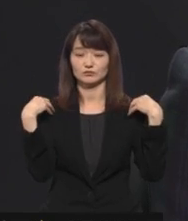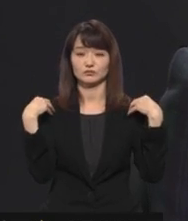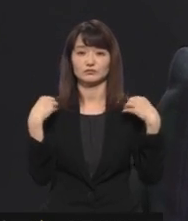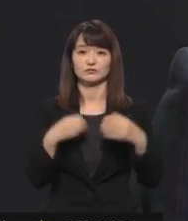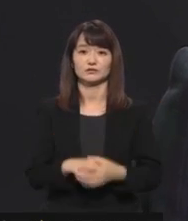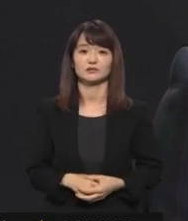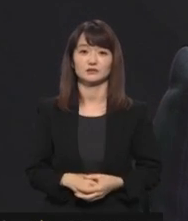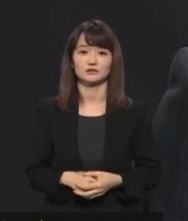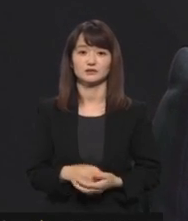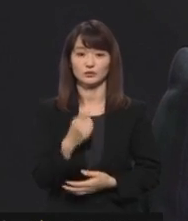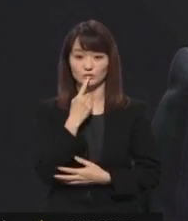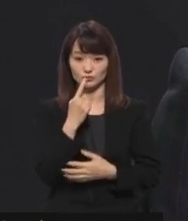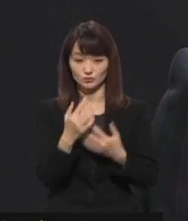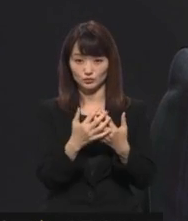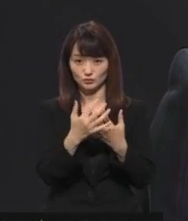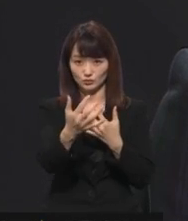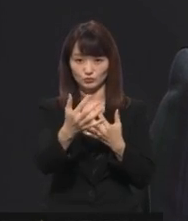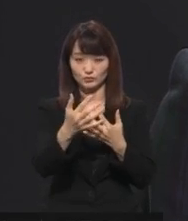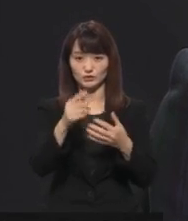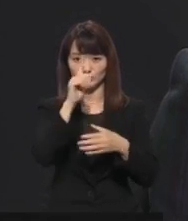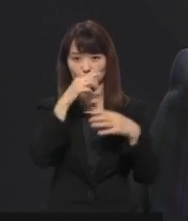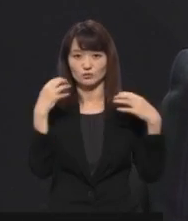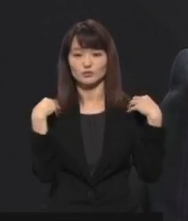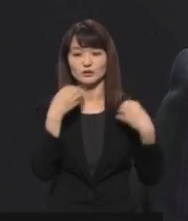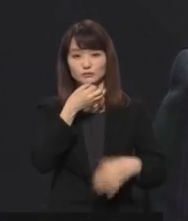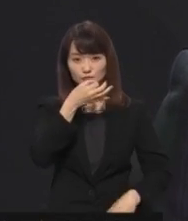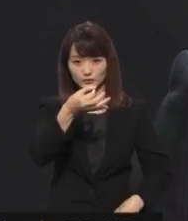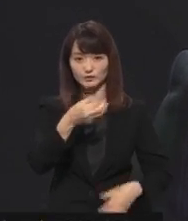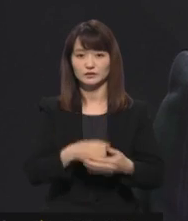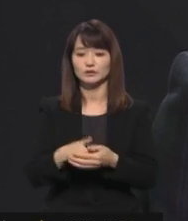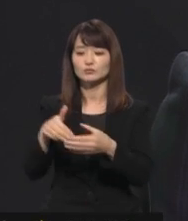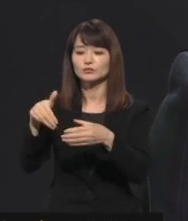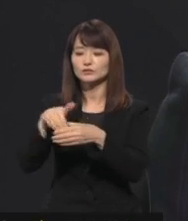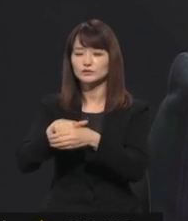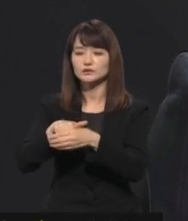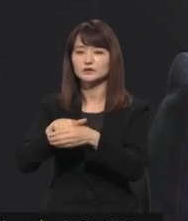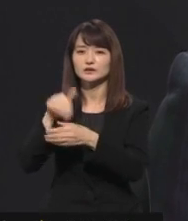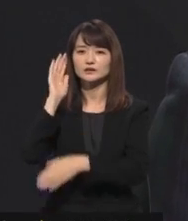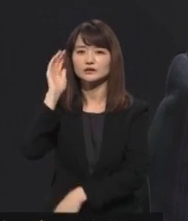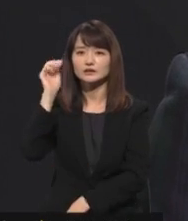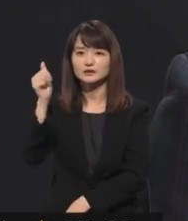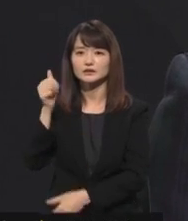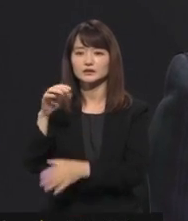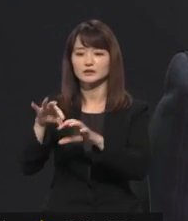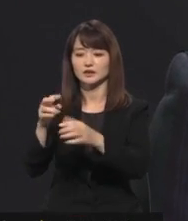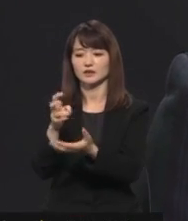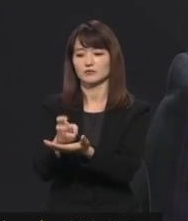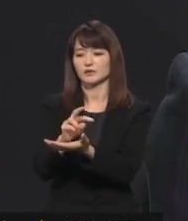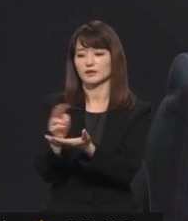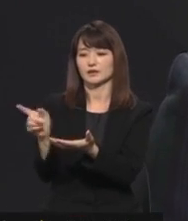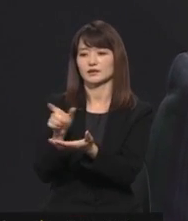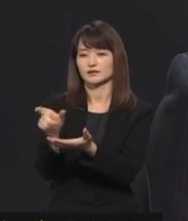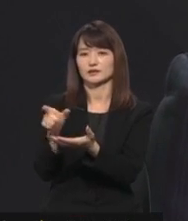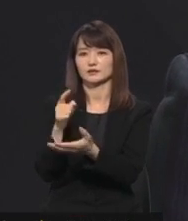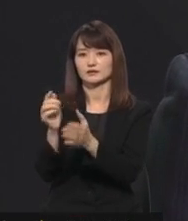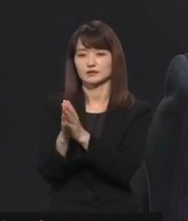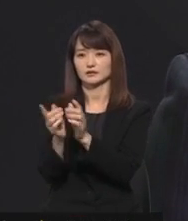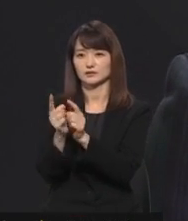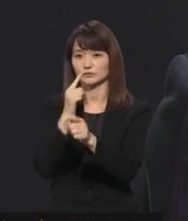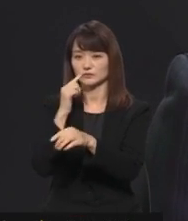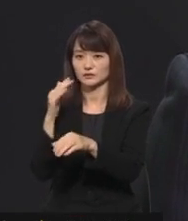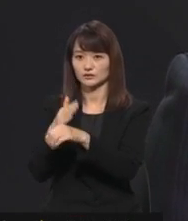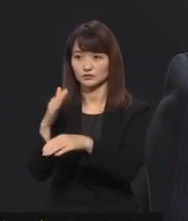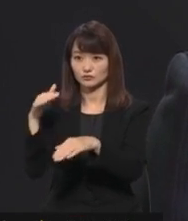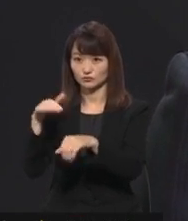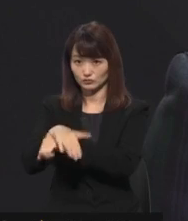얘기했던 게 촛불 정부 라는 얘기를 했고 그 당시 문재인 대통령이 개원한 해도 직접 민주주의 요소들이 상당부분 집어넣습니다 민주당 의정부